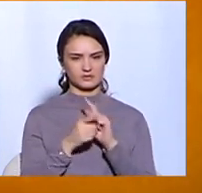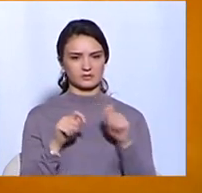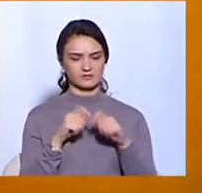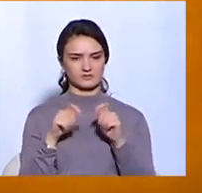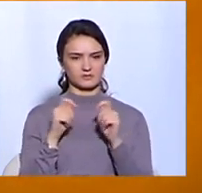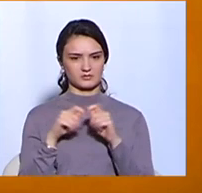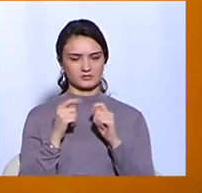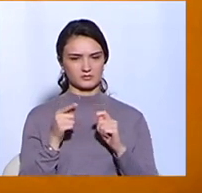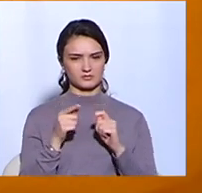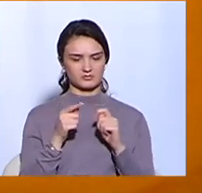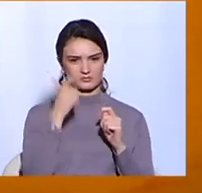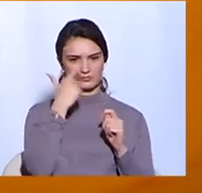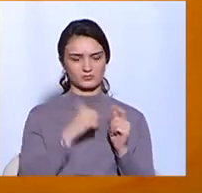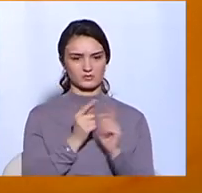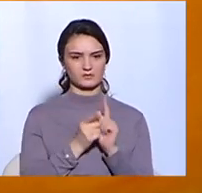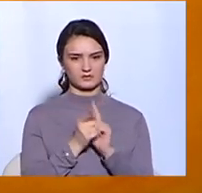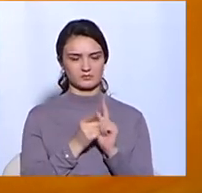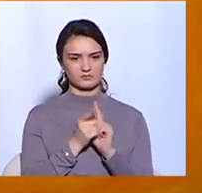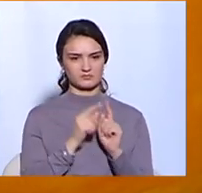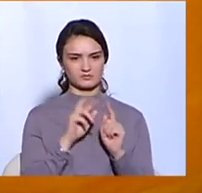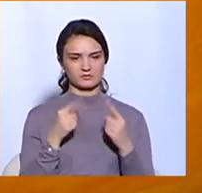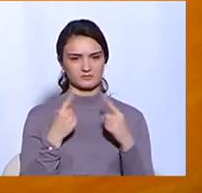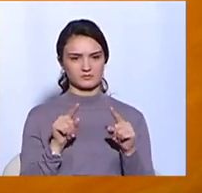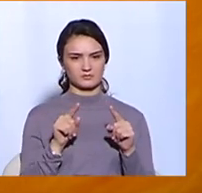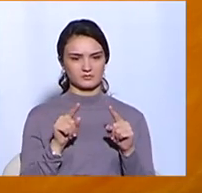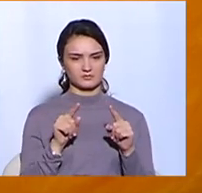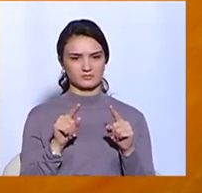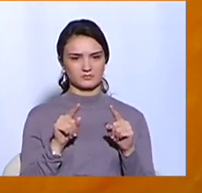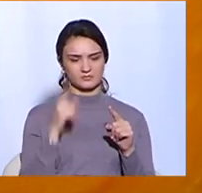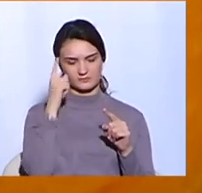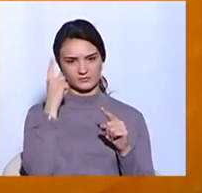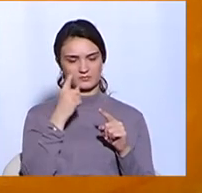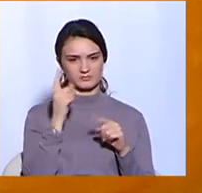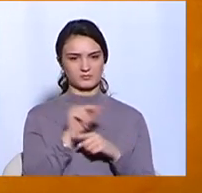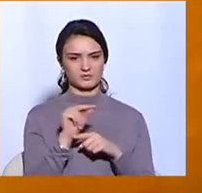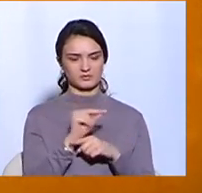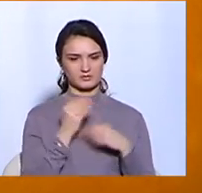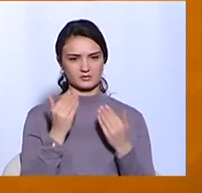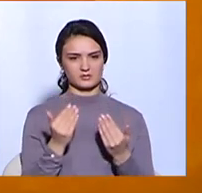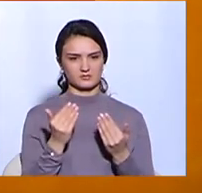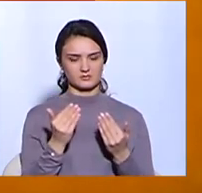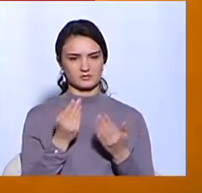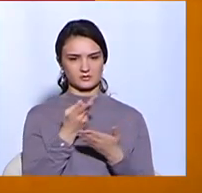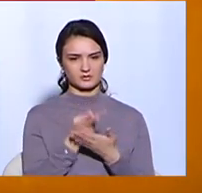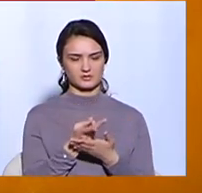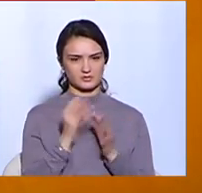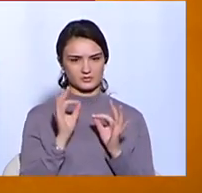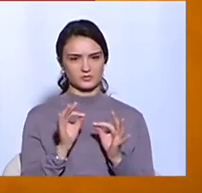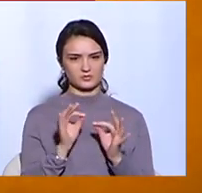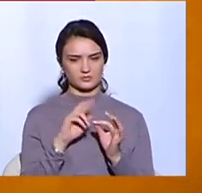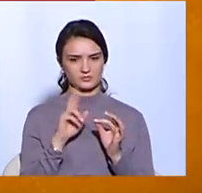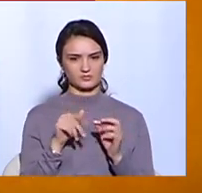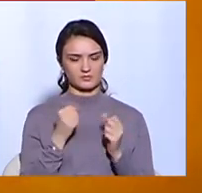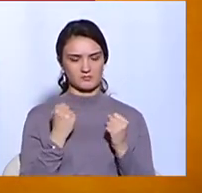დარღვევა, ჰორმონული ცვლილებები და სხვა. თავბრუხვევის პროფილაქტიკისათვის დაწექით სწორ და